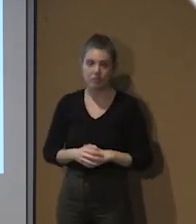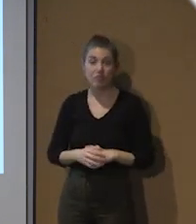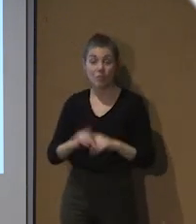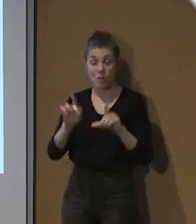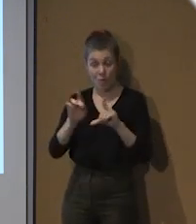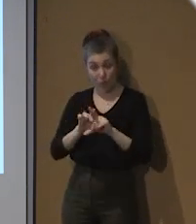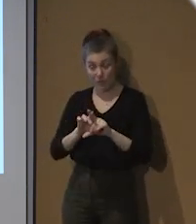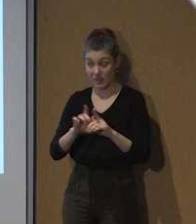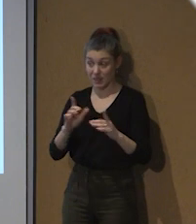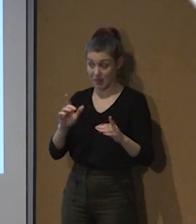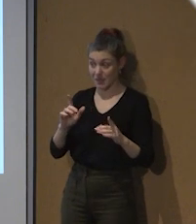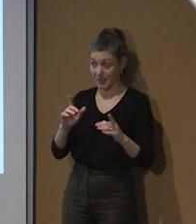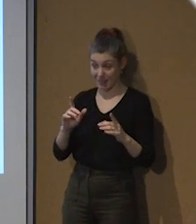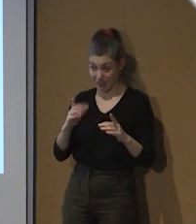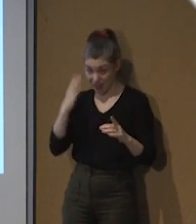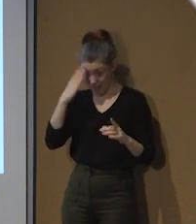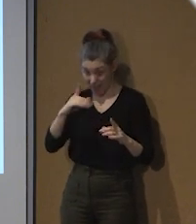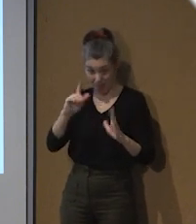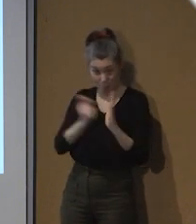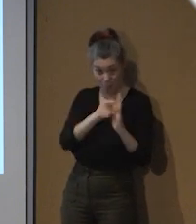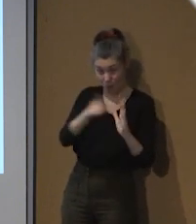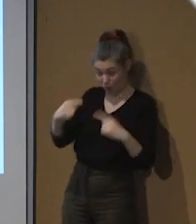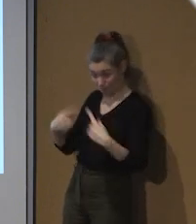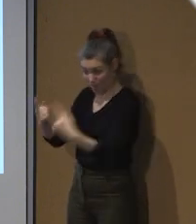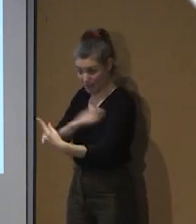débit sanguin, le débit global.